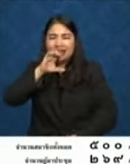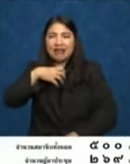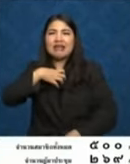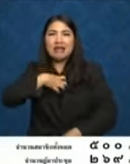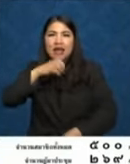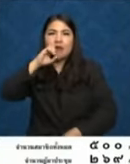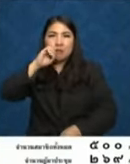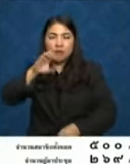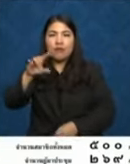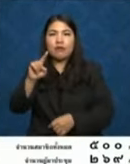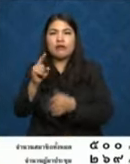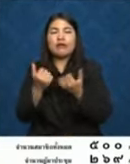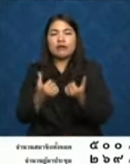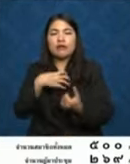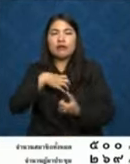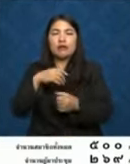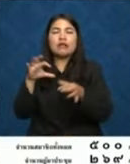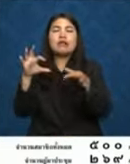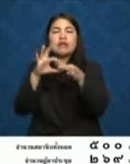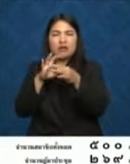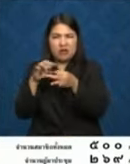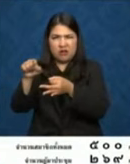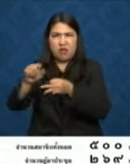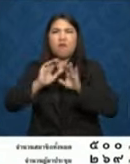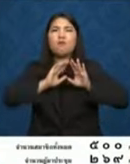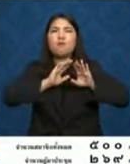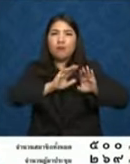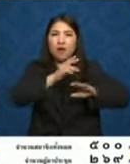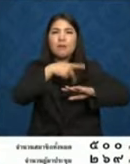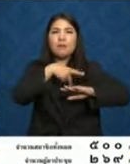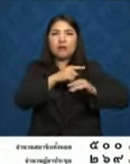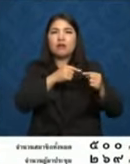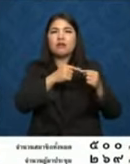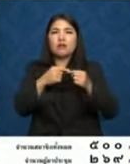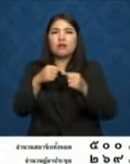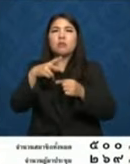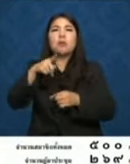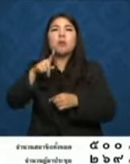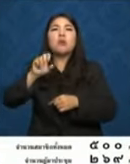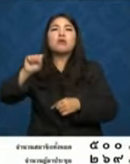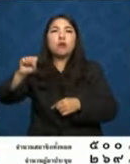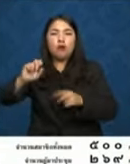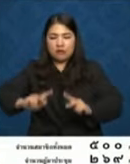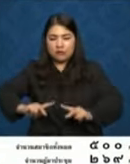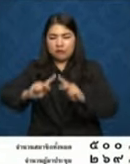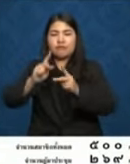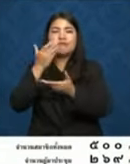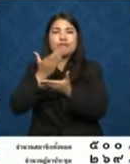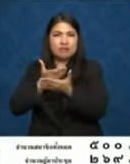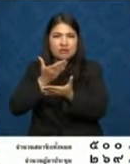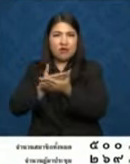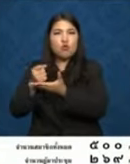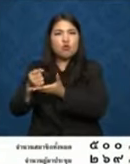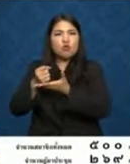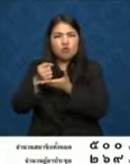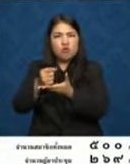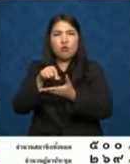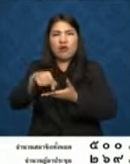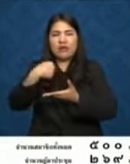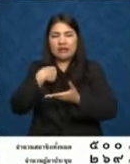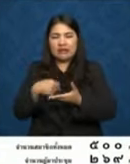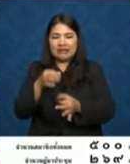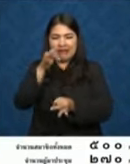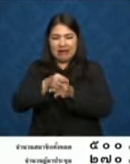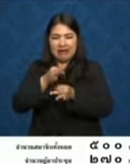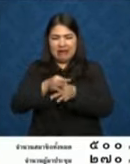ากจะให้หน่วยงานที่เกี่ยวข้องนะครับฝากท่านประธานไปยังธกส.ไปยังกระทรวงการคลังช่วยเปิดสาขาที่อำเภอ